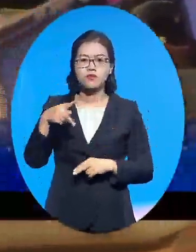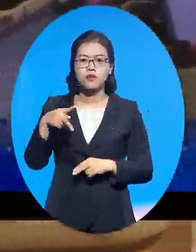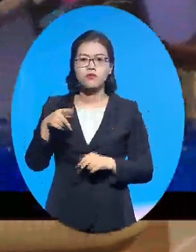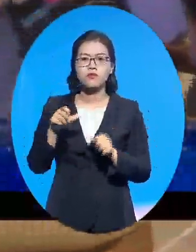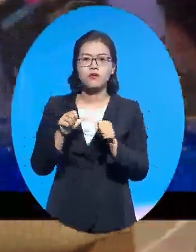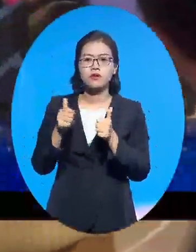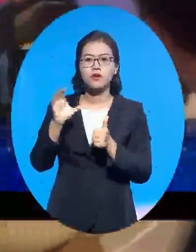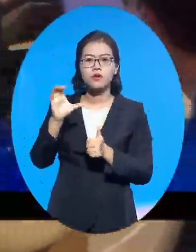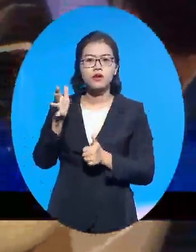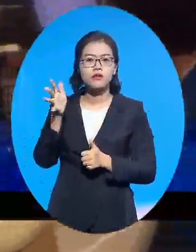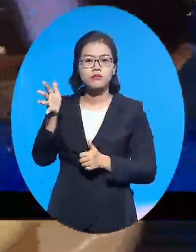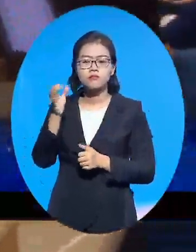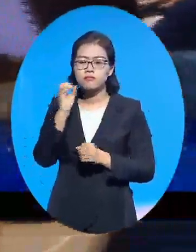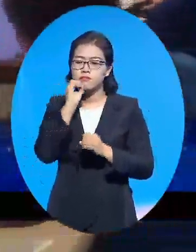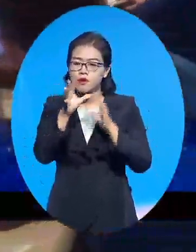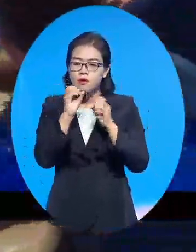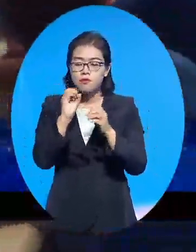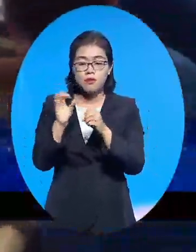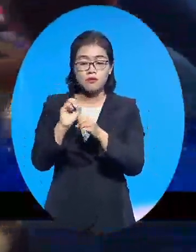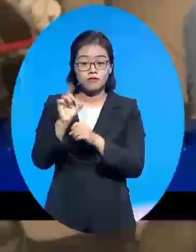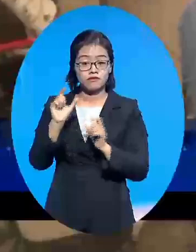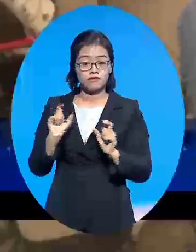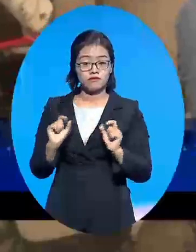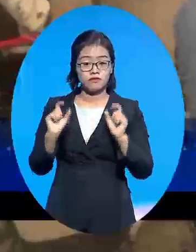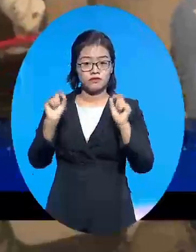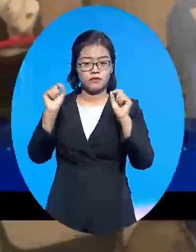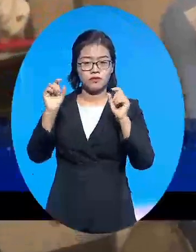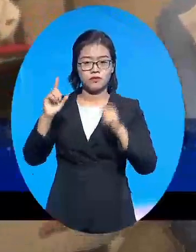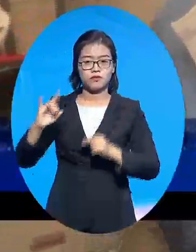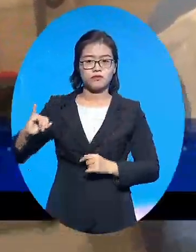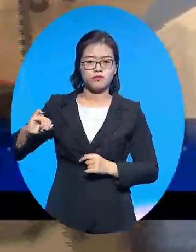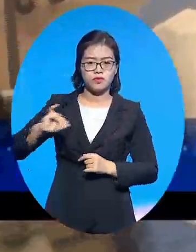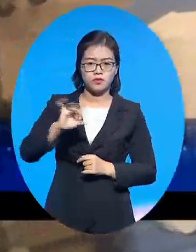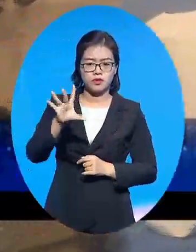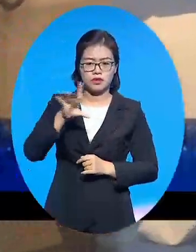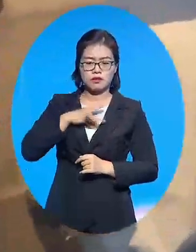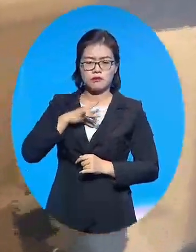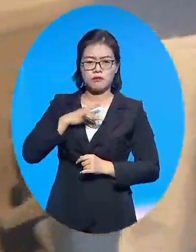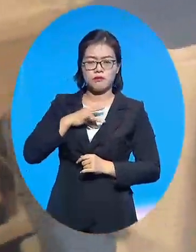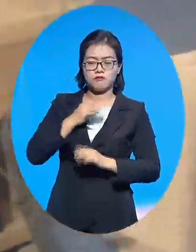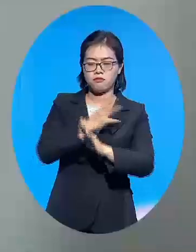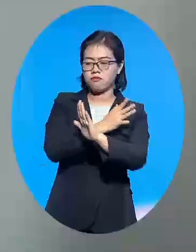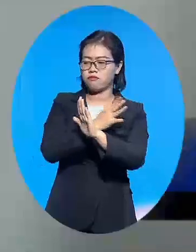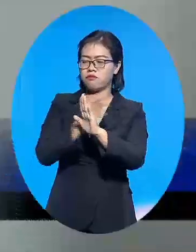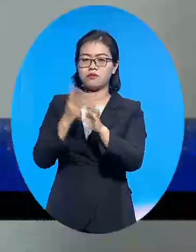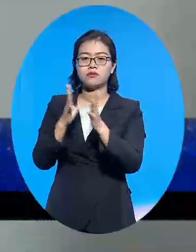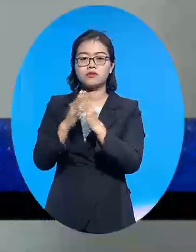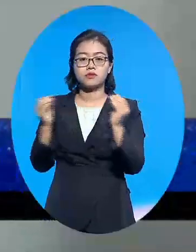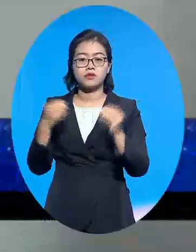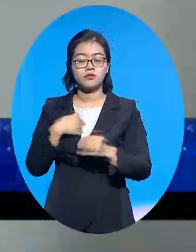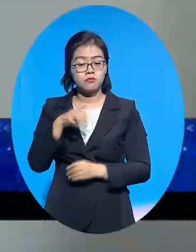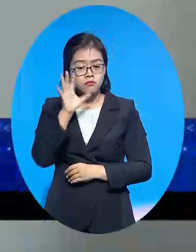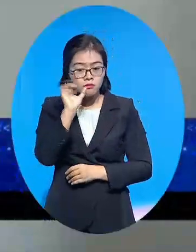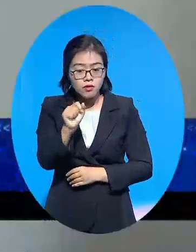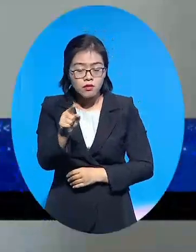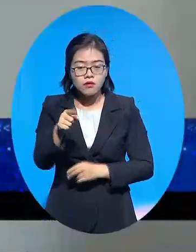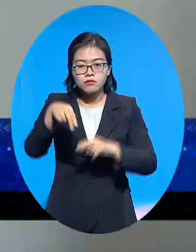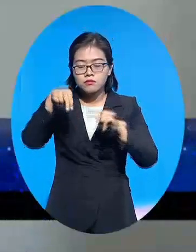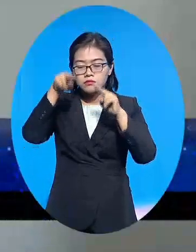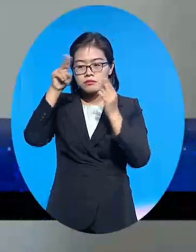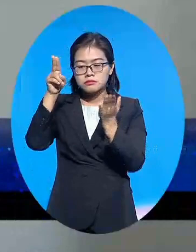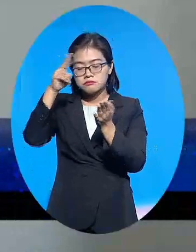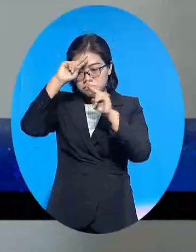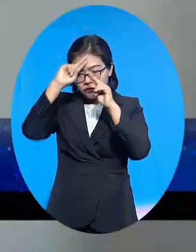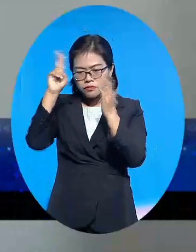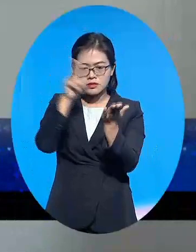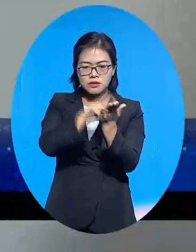tiếp nhận nhiều trường hợp nhiễm virus rsv những ngày qua chúng tôi nhận thấy một số lượng lớn ca nhiễm nhập viện Nếu